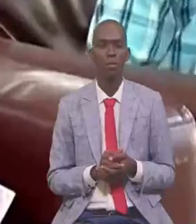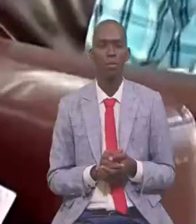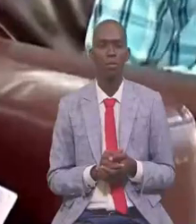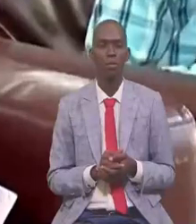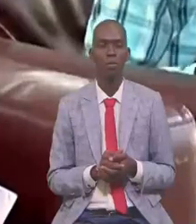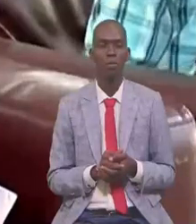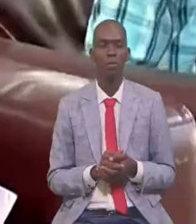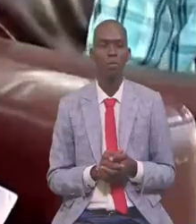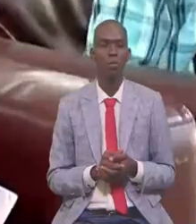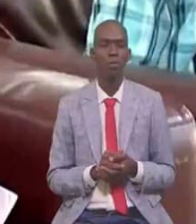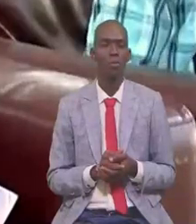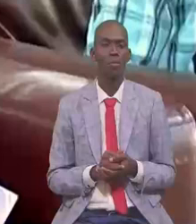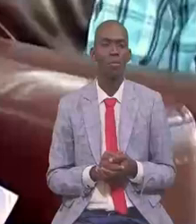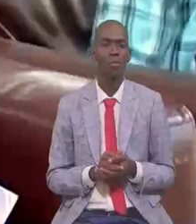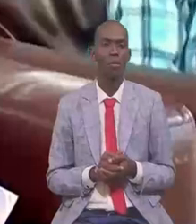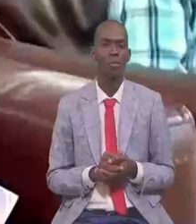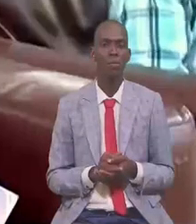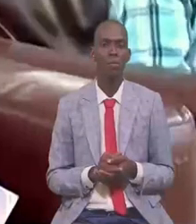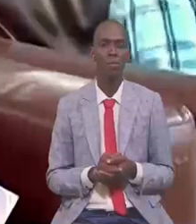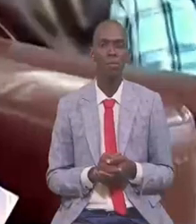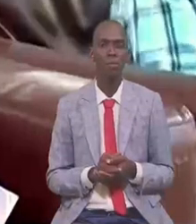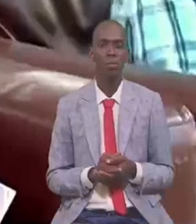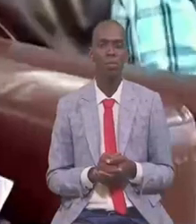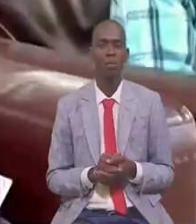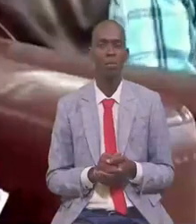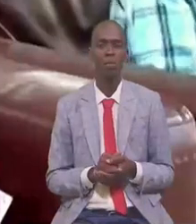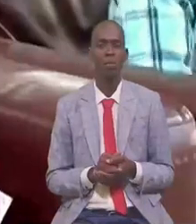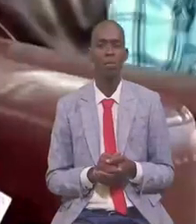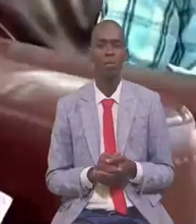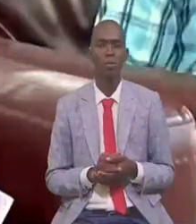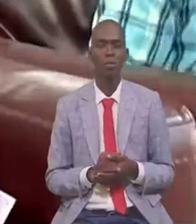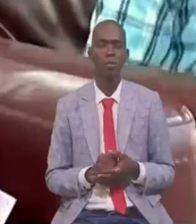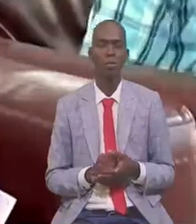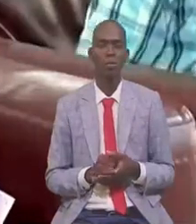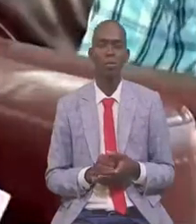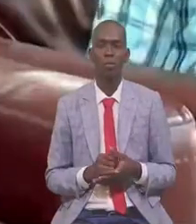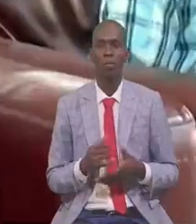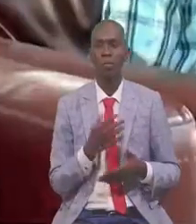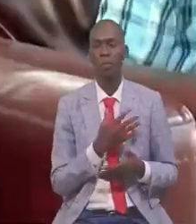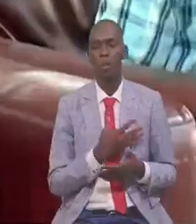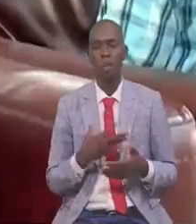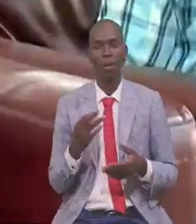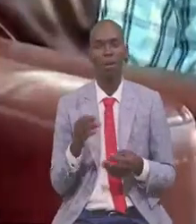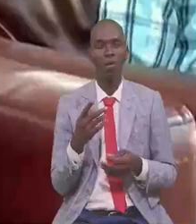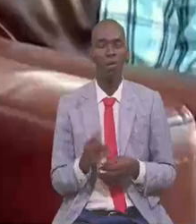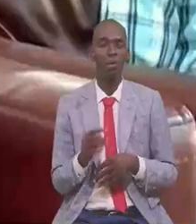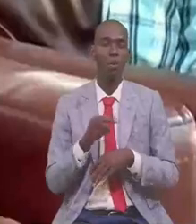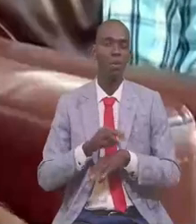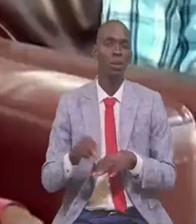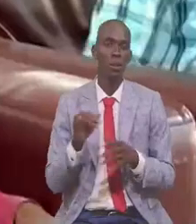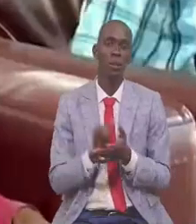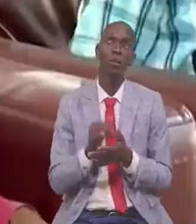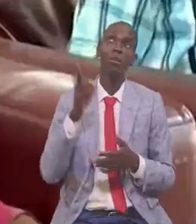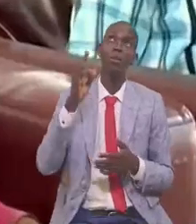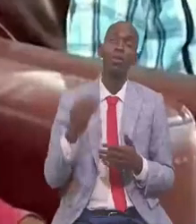Donc, la vigne était là, mais ne produisait rien du tout. Et dans le ministère, cela ne portait pas de